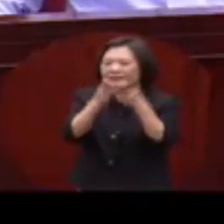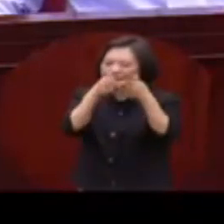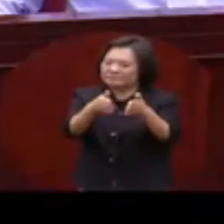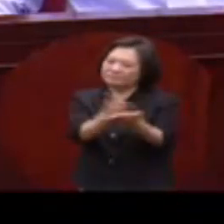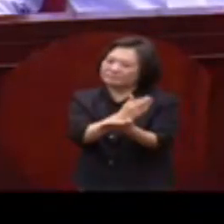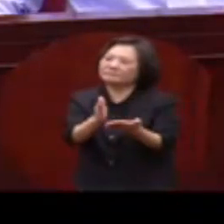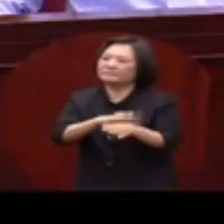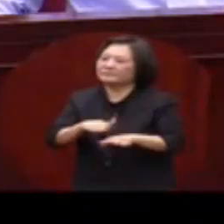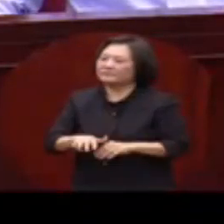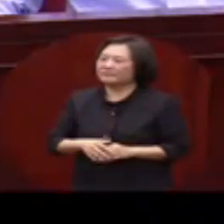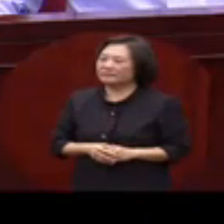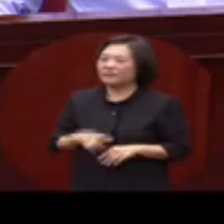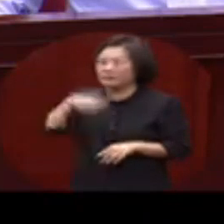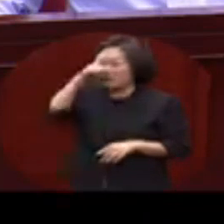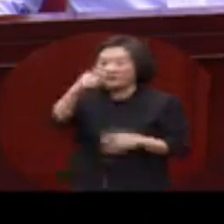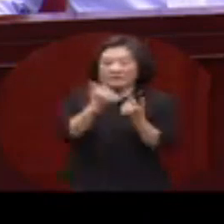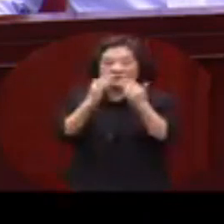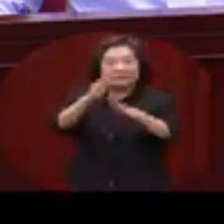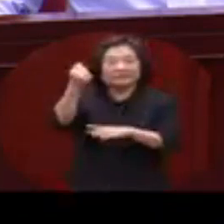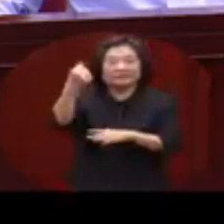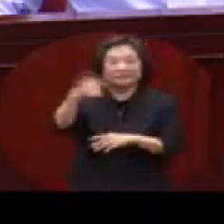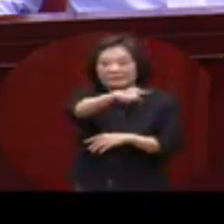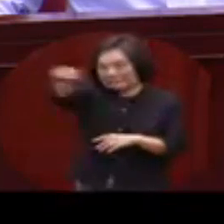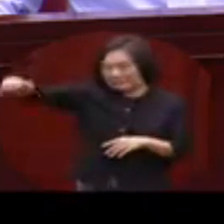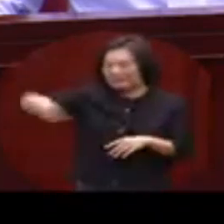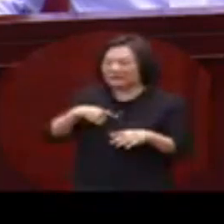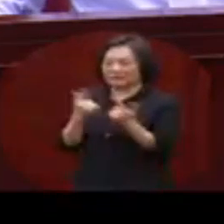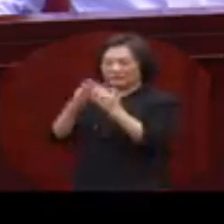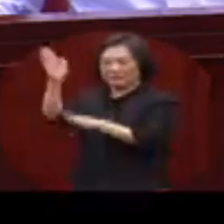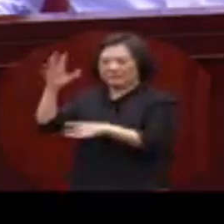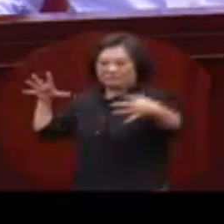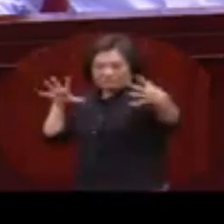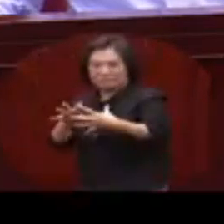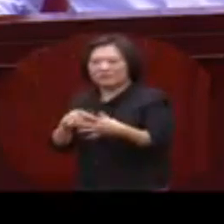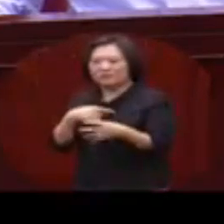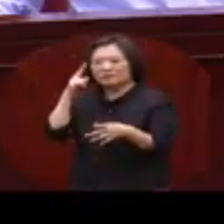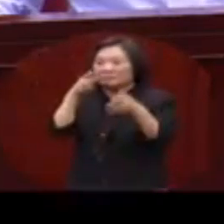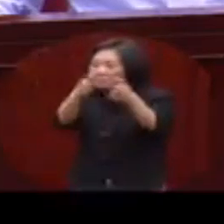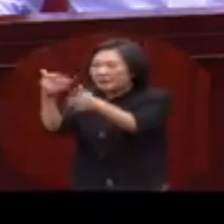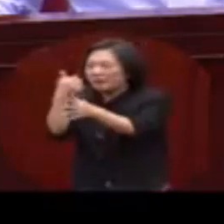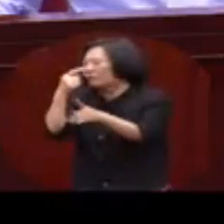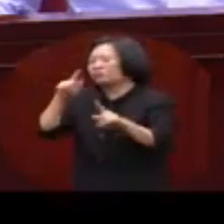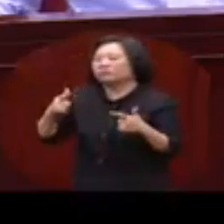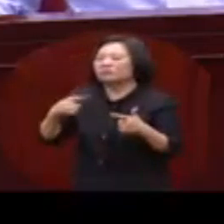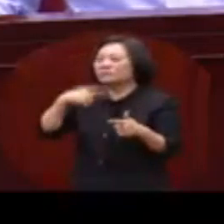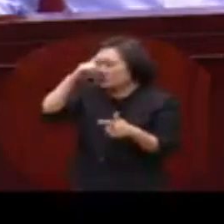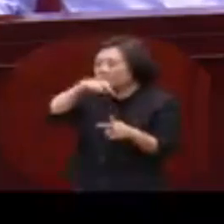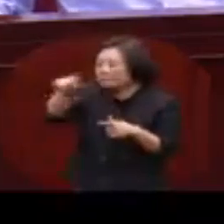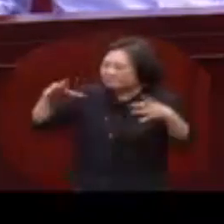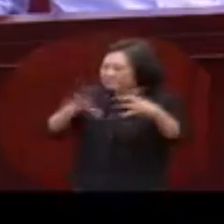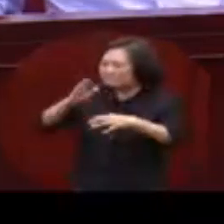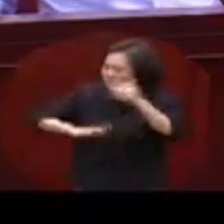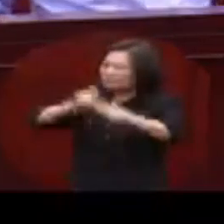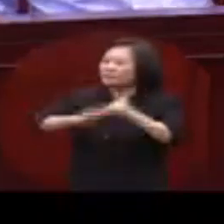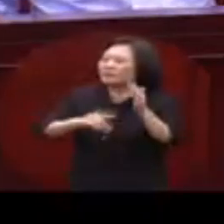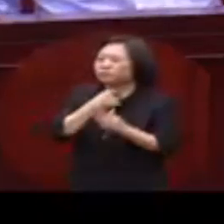望说，我们议员跟市政府应该是站在同一边的我没有特定立场，我只希望说他审快一点。